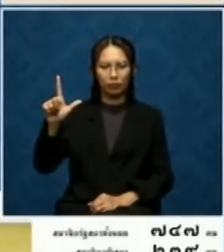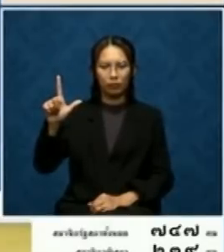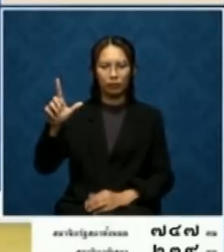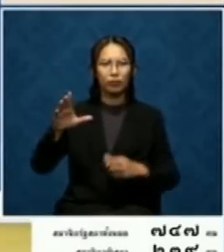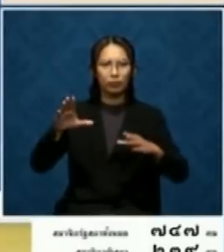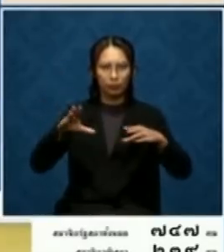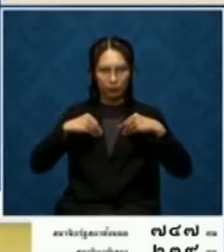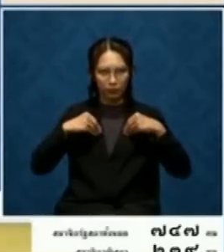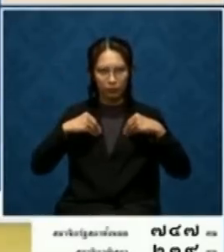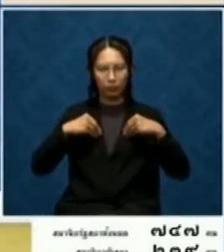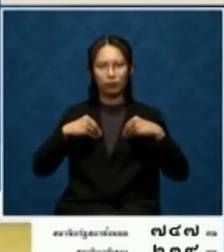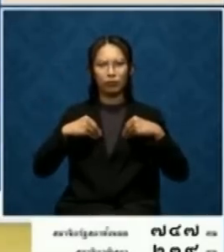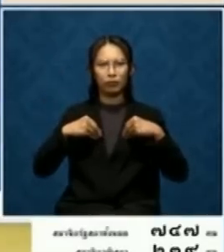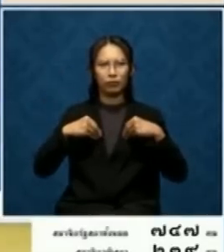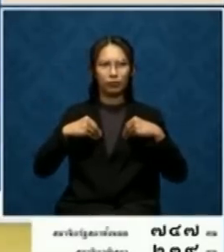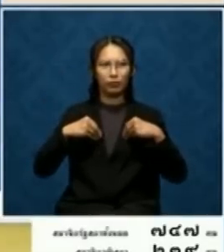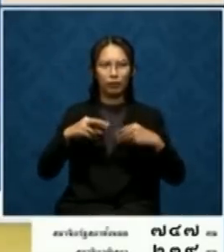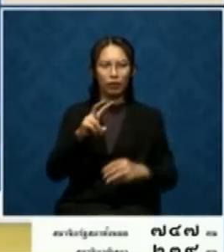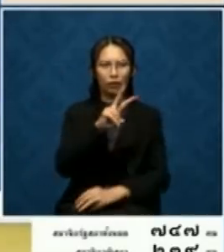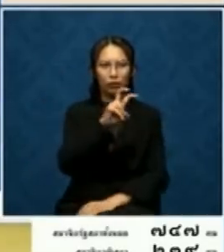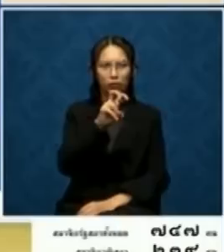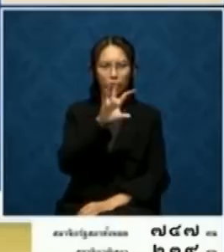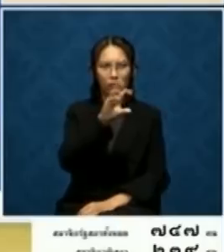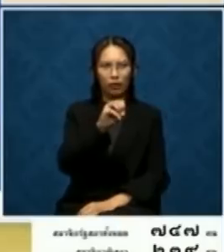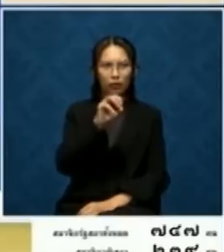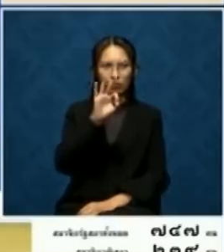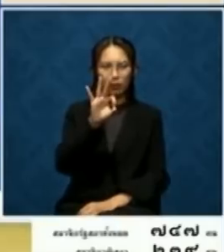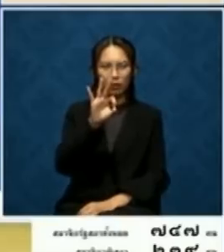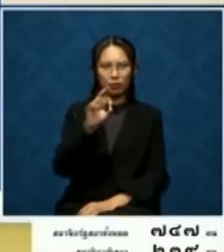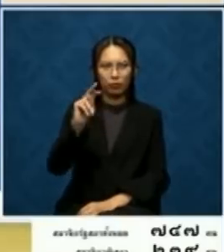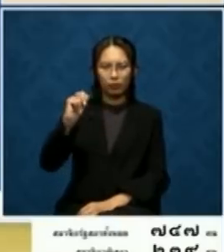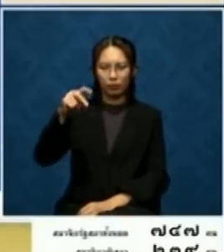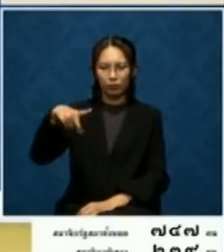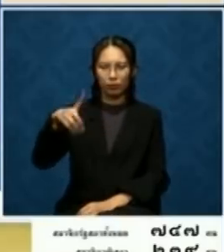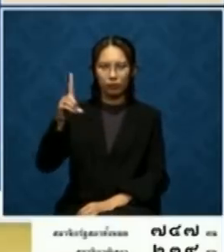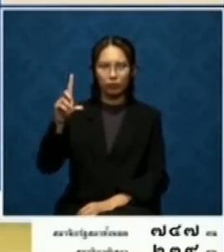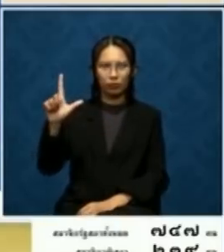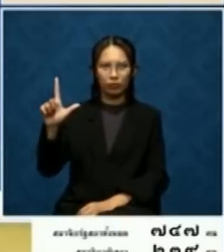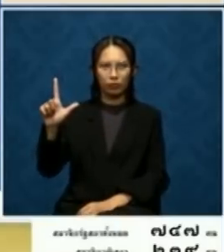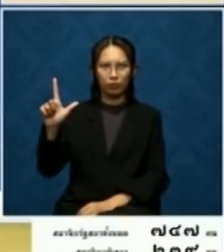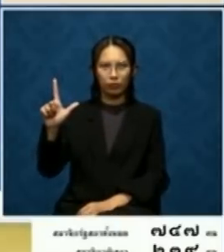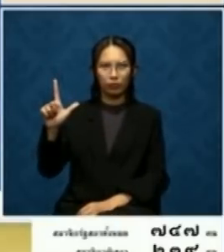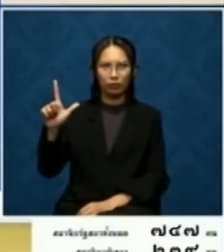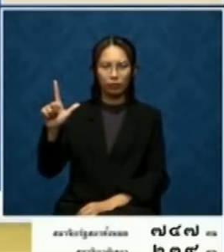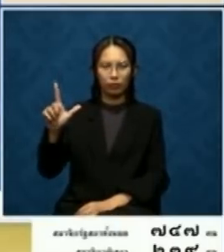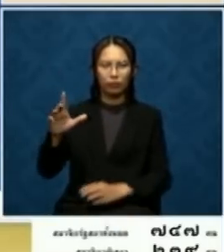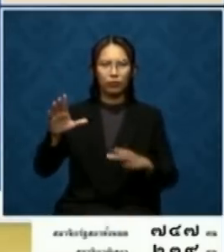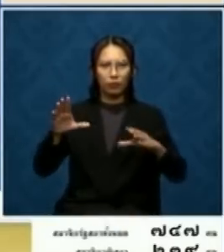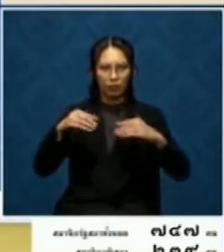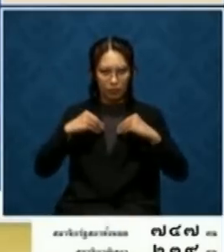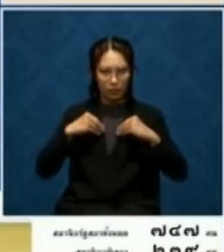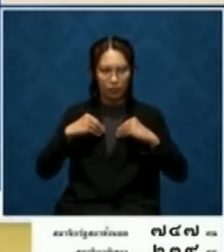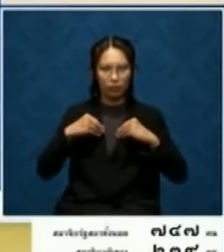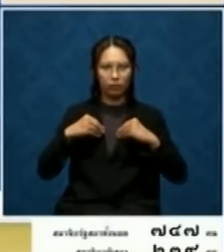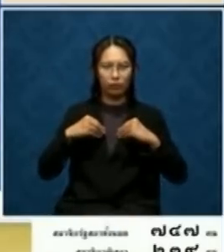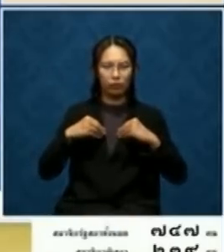ง่ายๆนะครับคือบล็อกเชนเนี่ยมันเก็บข้อมูลแบบลิงก์ต่อกันทุกคนมีข้อมูลของคนอื่นซึ่งมันทำให้มันหนักและหน่วงมากทีเนี้ยเว